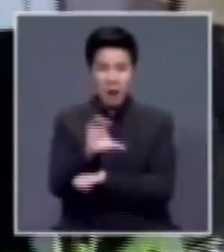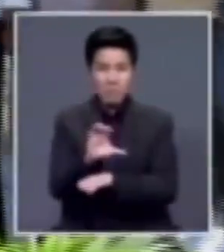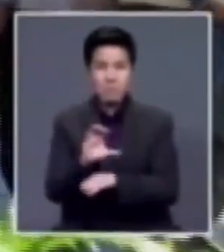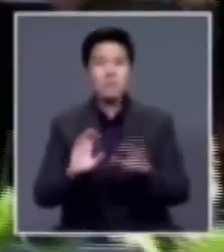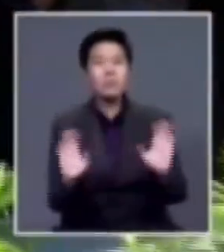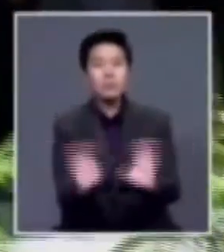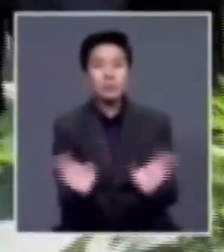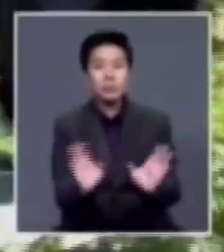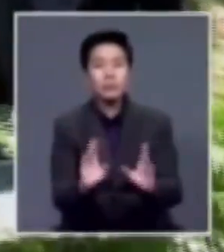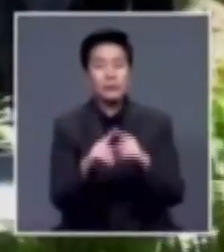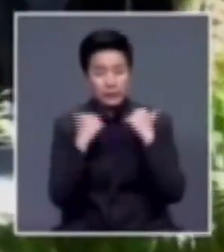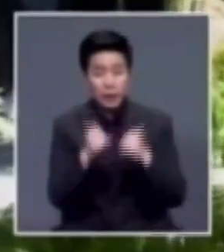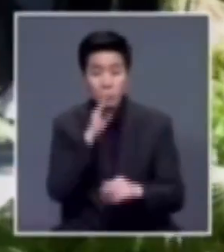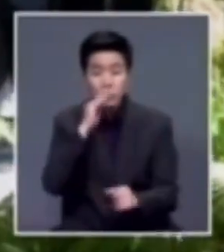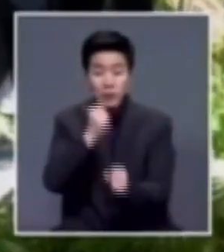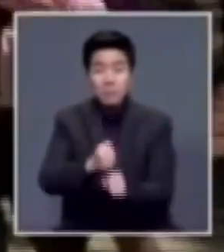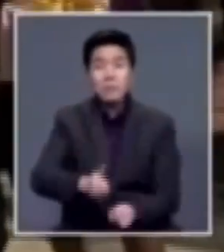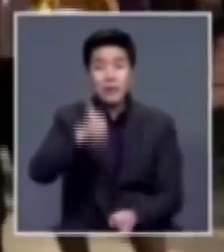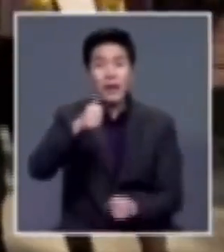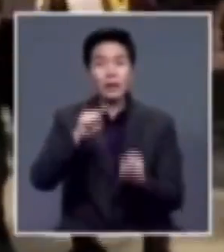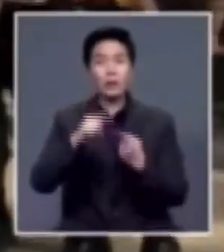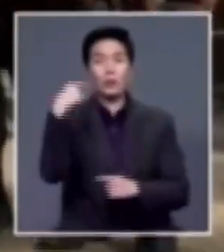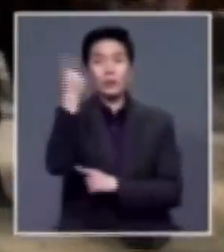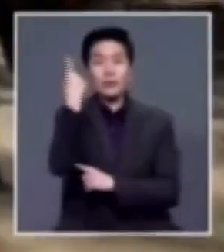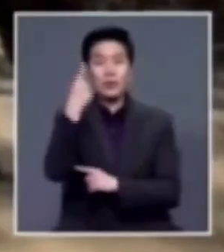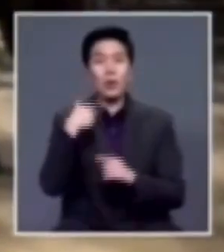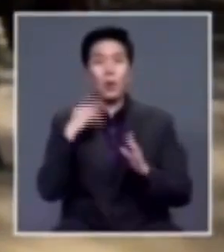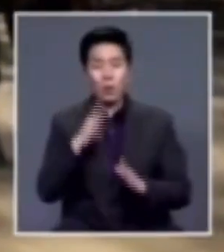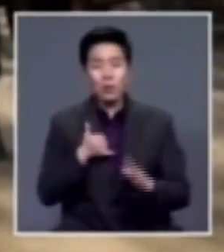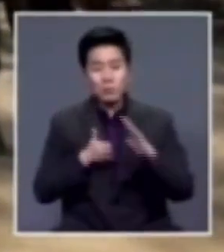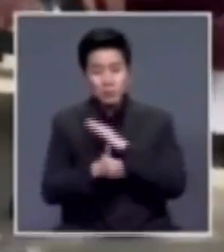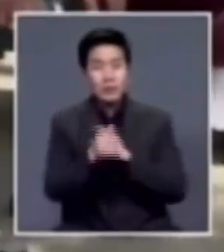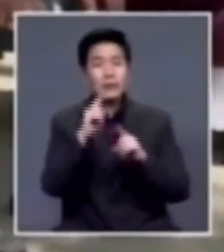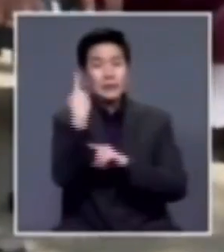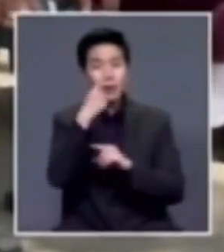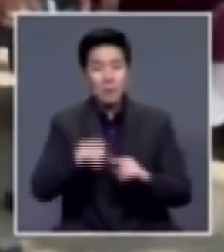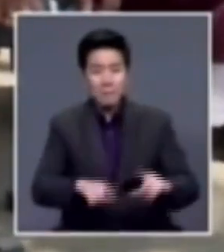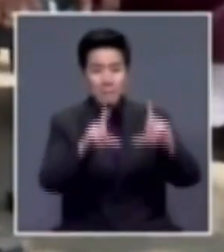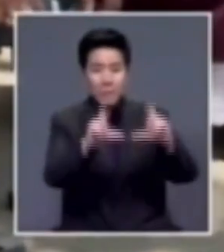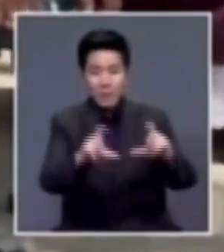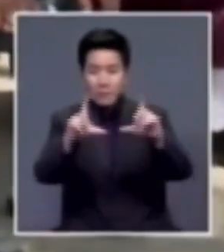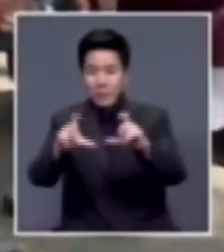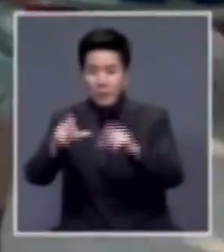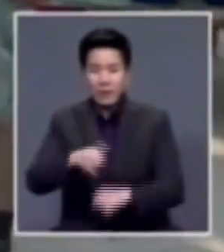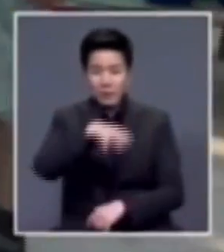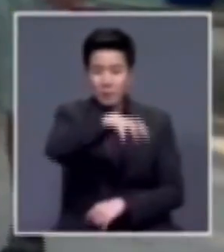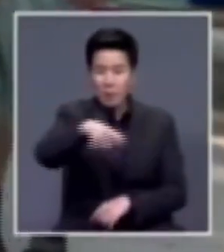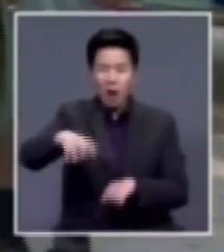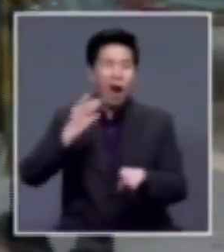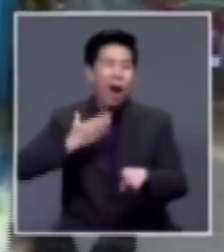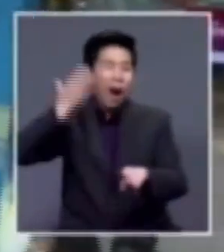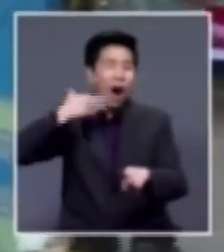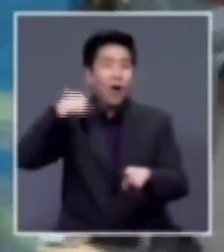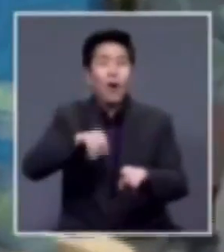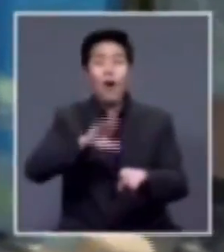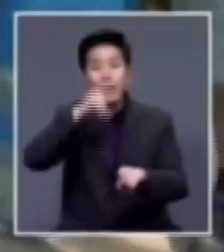าไปบังคับแล้วก็ถ้าทำได้ในการท่องเที่ยวนะครับมีคนมาใช้เพื่อถ่ายรูปหรือเที่ยวในพื้นที่ที่มีโบรา